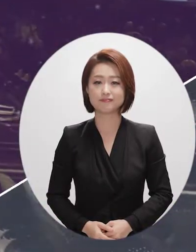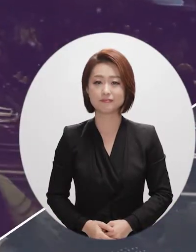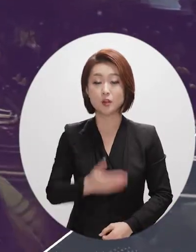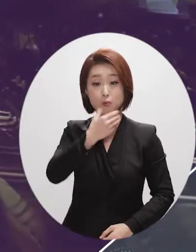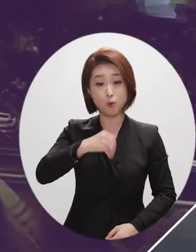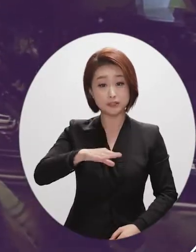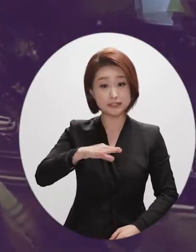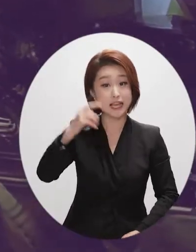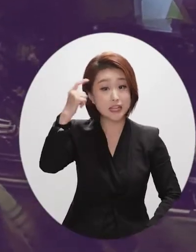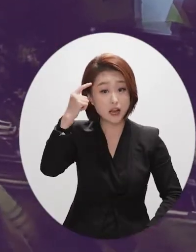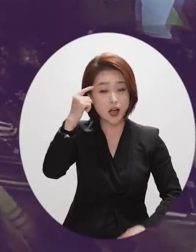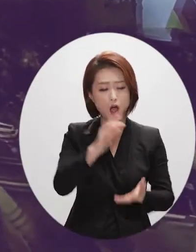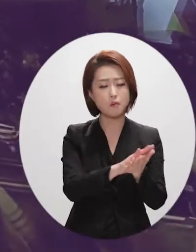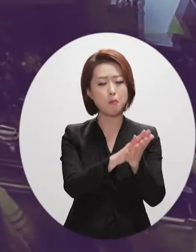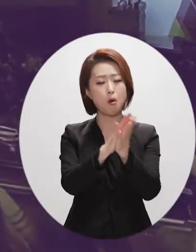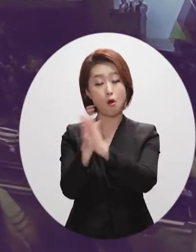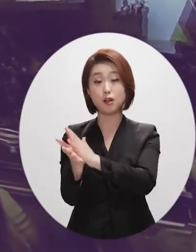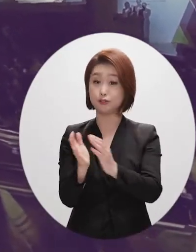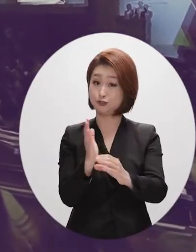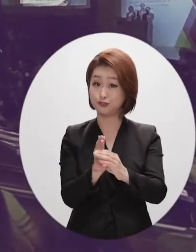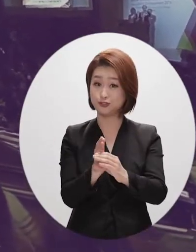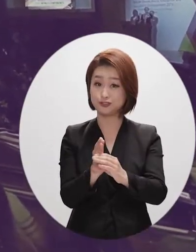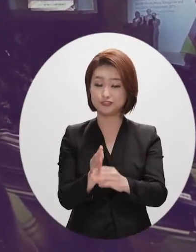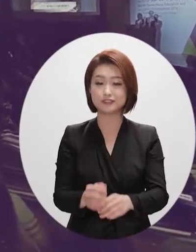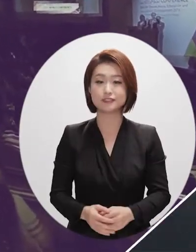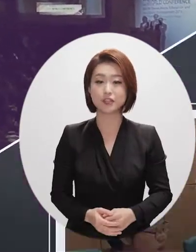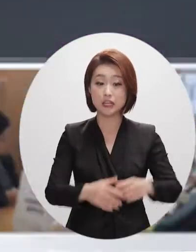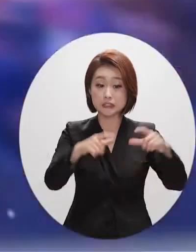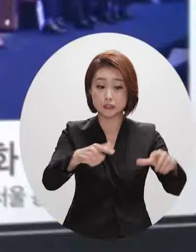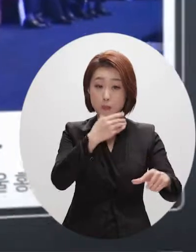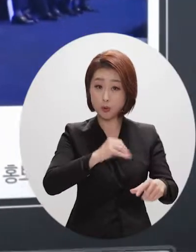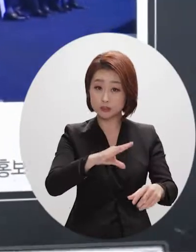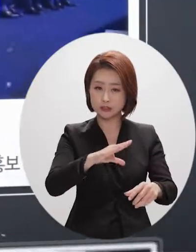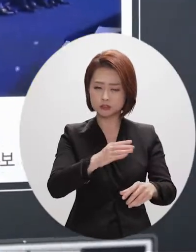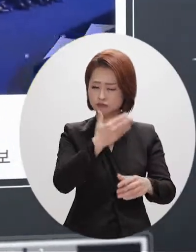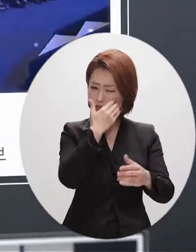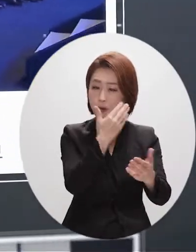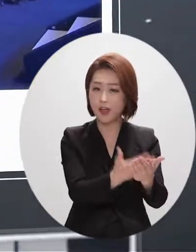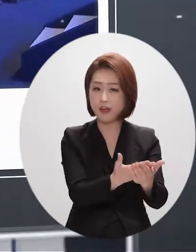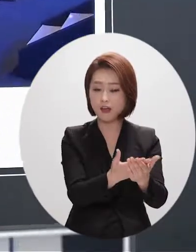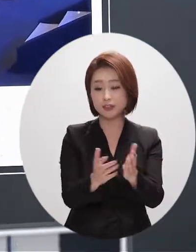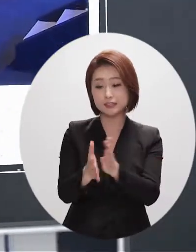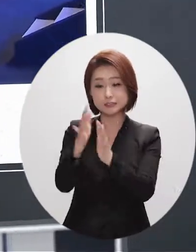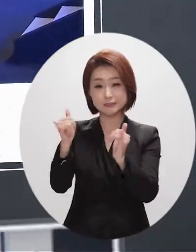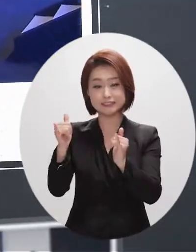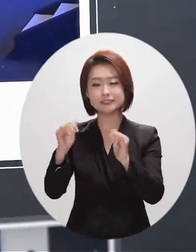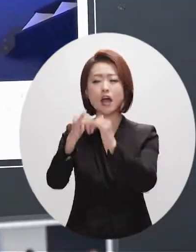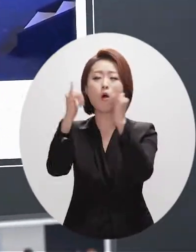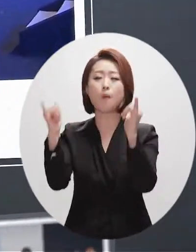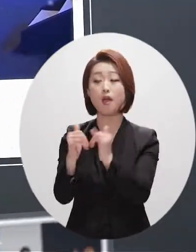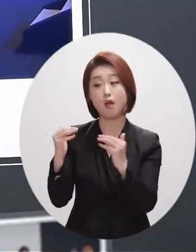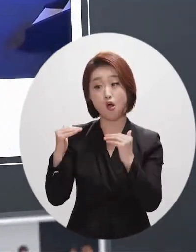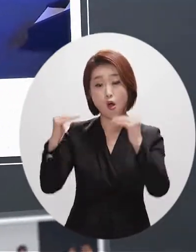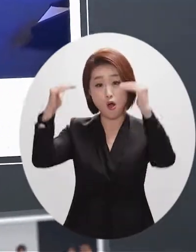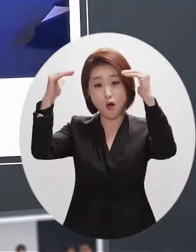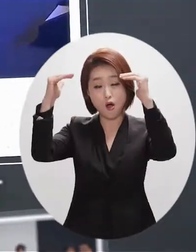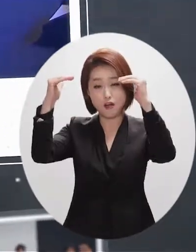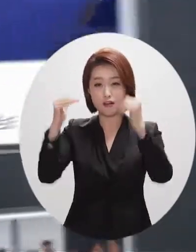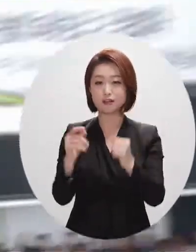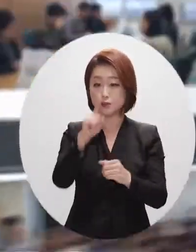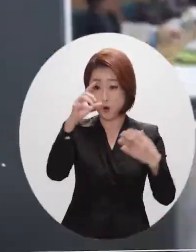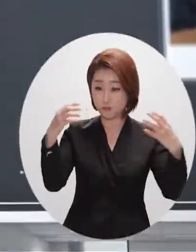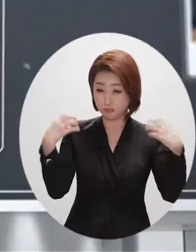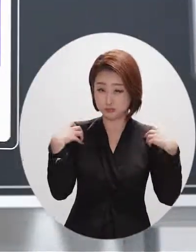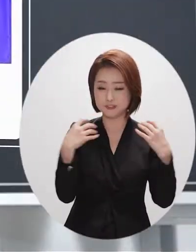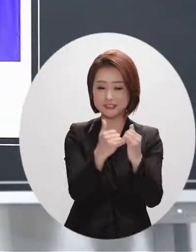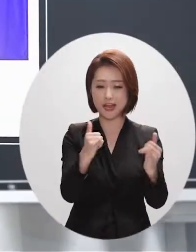복지 패러다임이 바뀌었습니다 지역 복지가 강조되고 시민사회의 성숙으로 인간